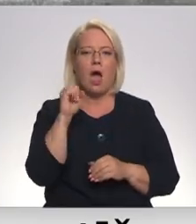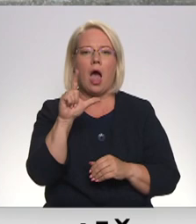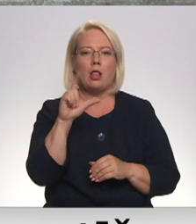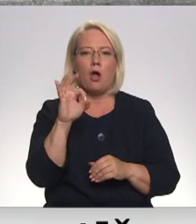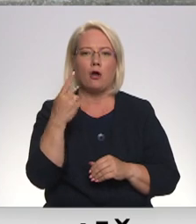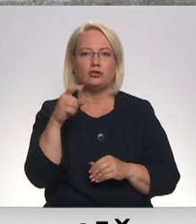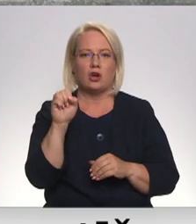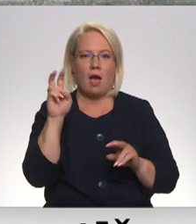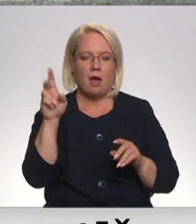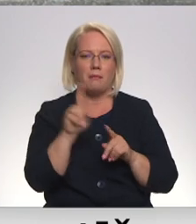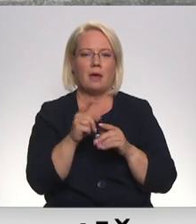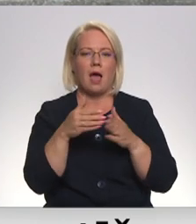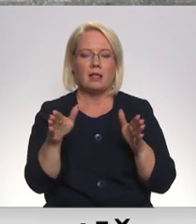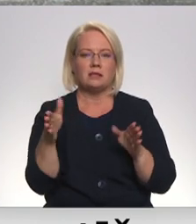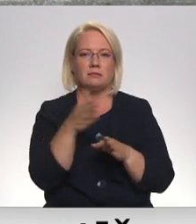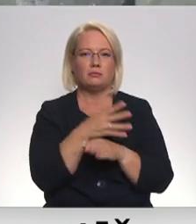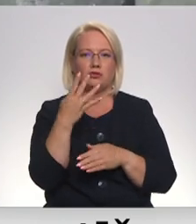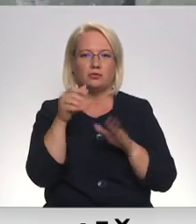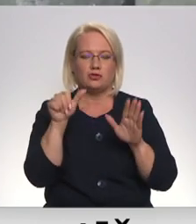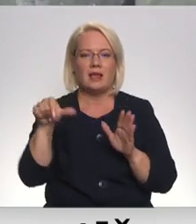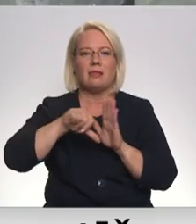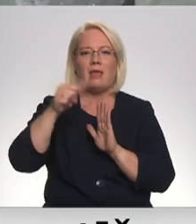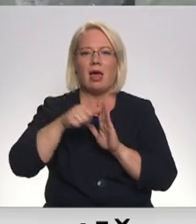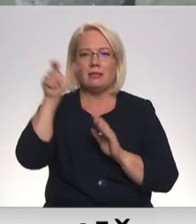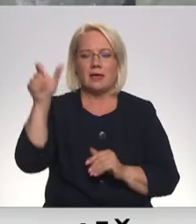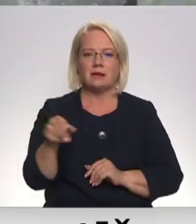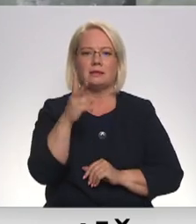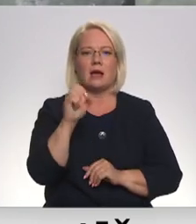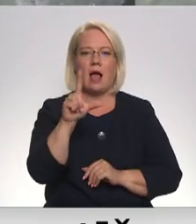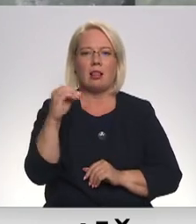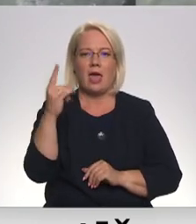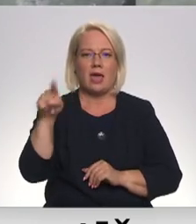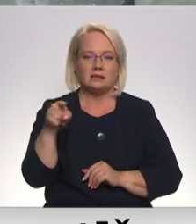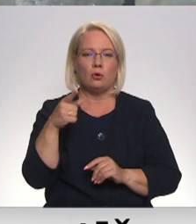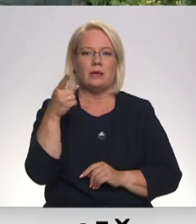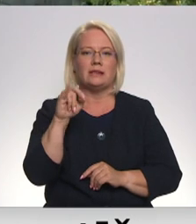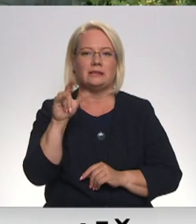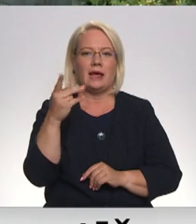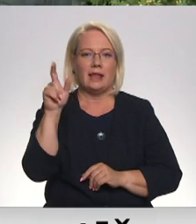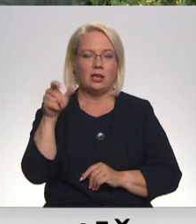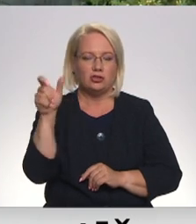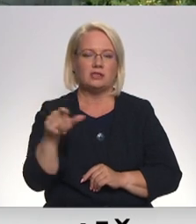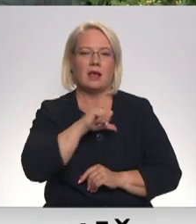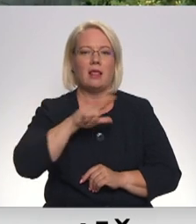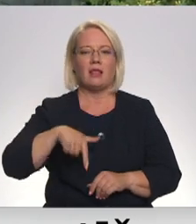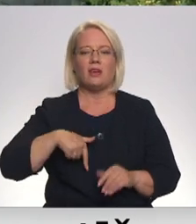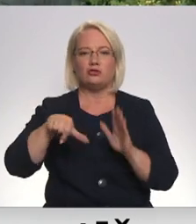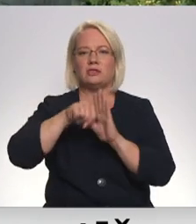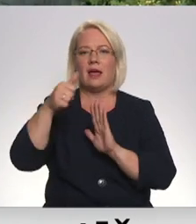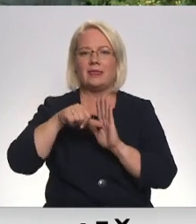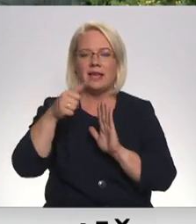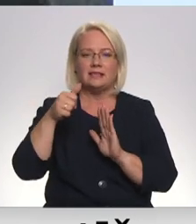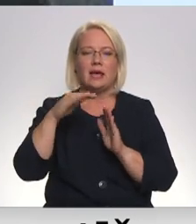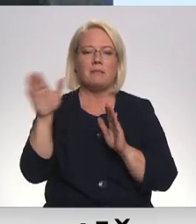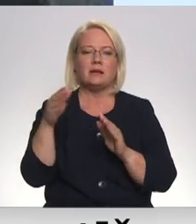pirms 46 gadiem. Tā autori ir tēlnieki Otto Kalējs un Ojārs Siliņš. Tas ir arī latviešu tēlniecības padomiskā